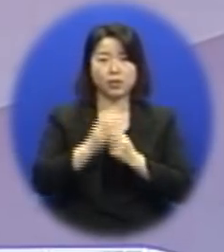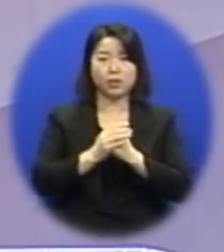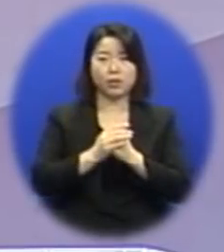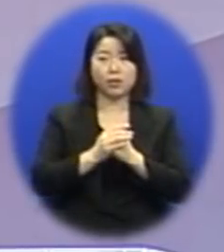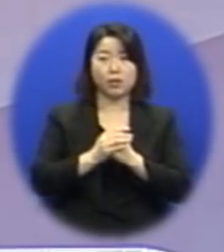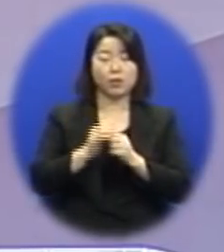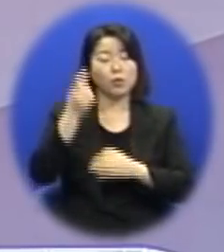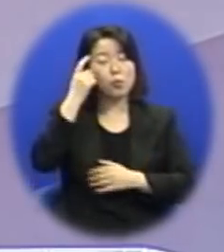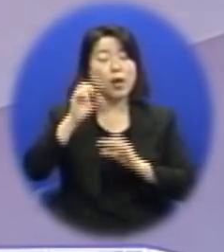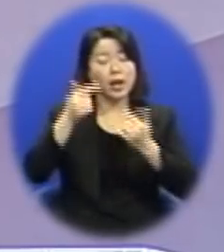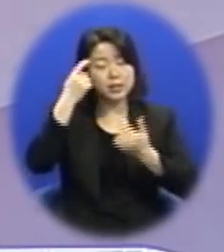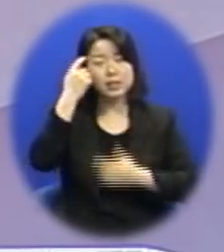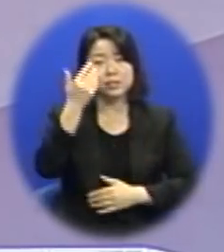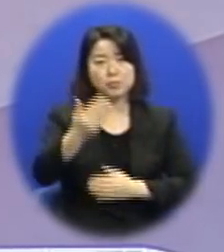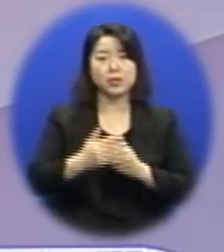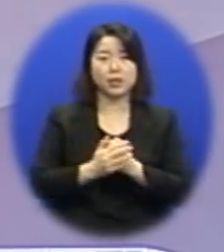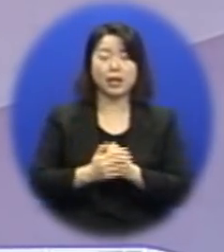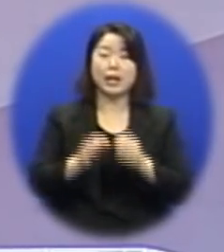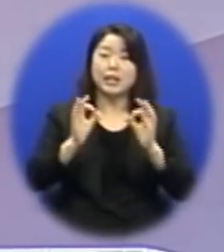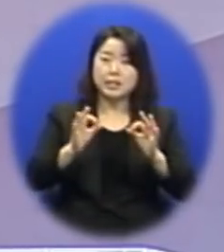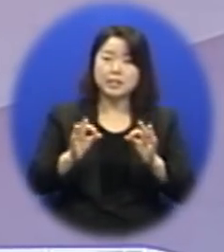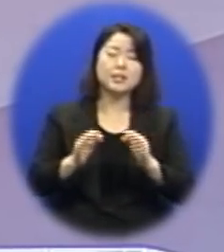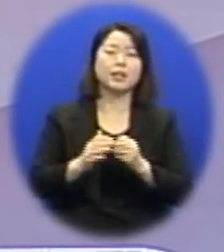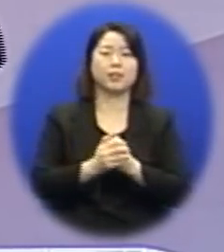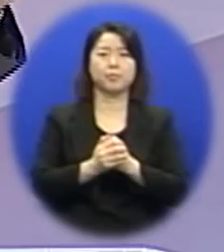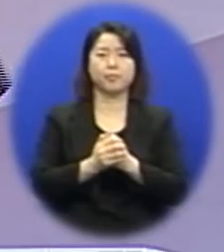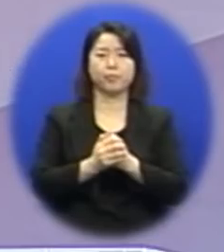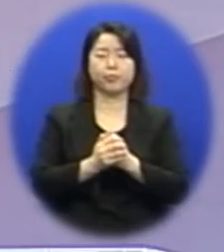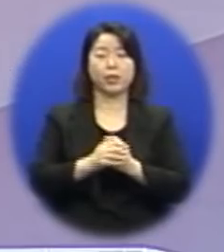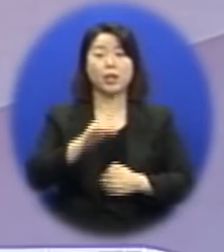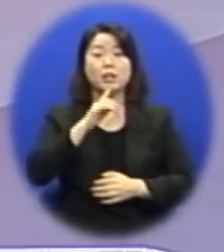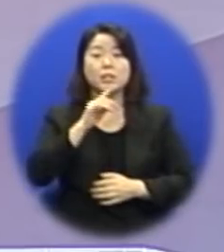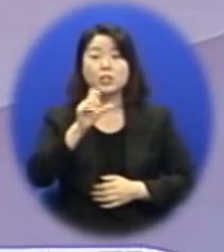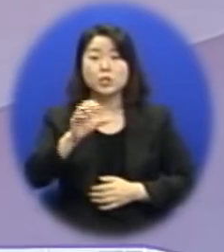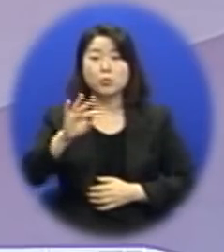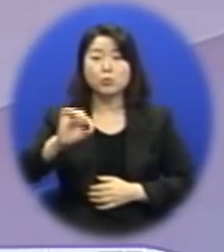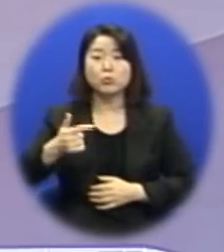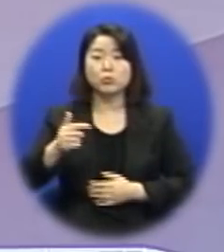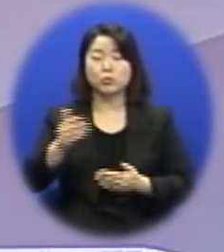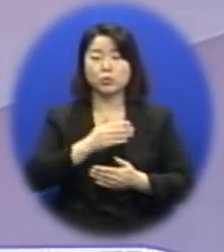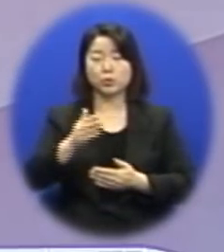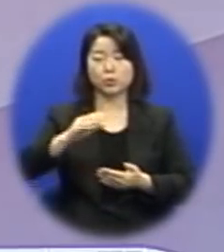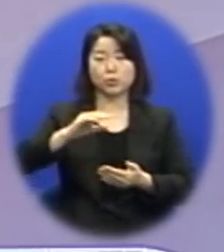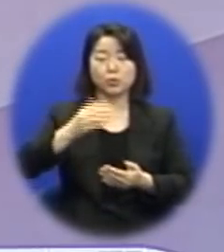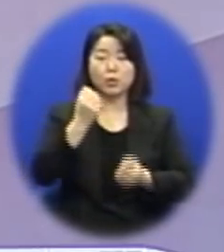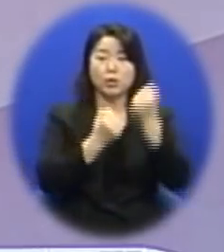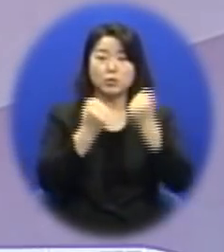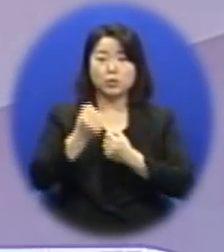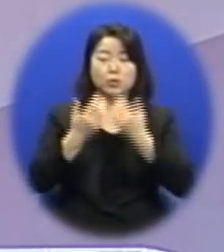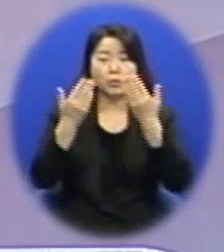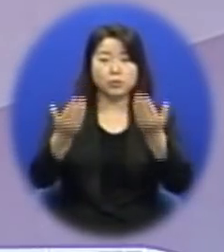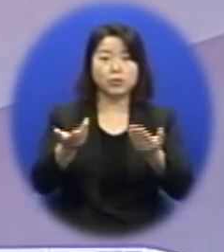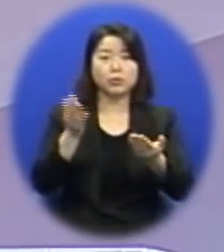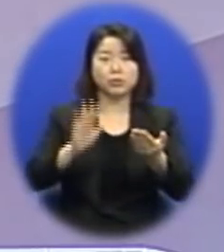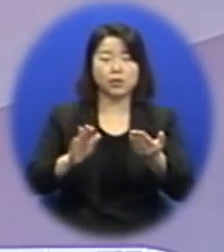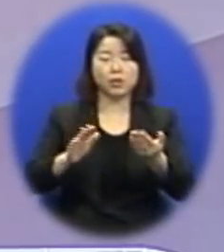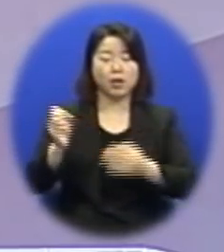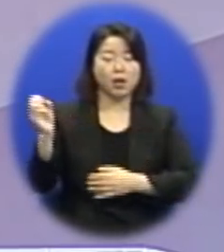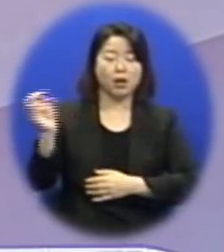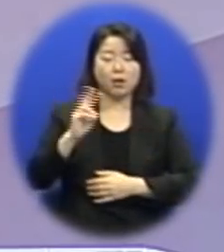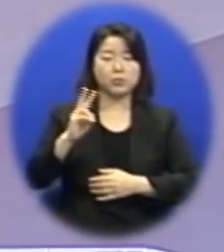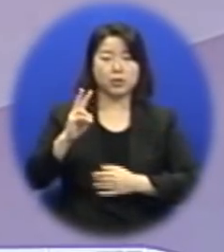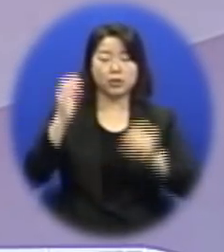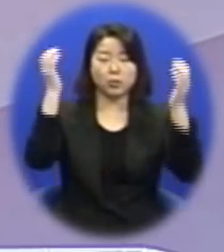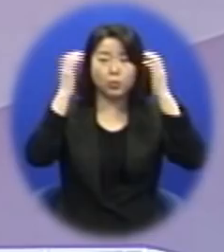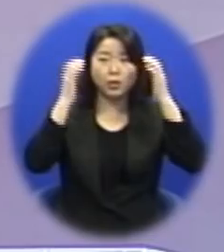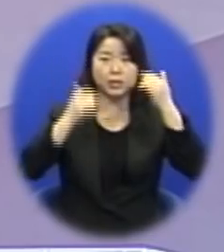안 그러시겠지 한 15분 정도 설교를 했는데 갑자기 고난이 기쁨이 되고 감사가